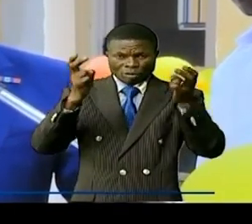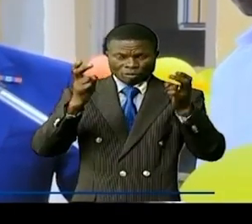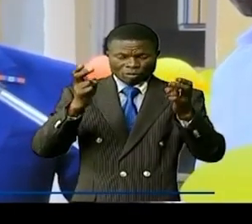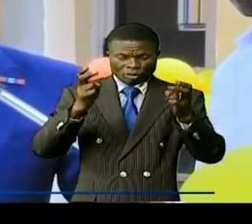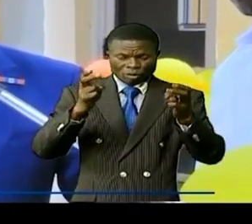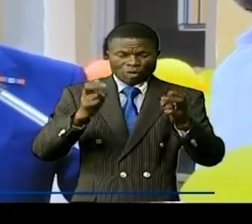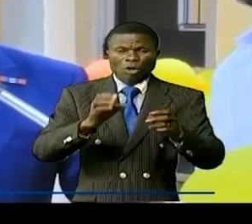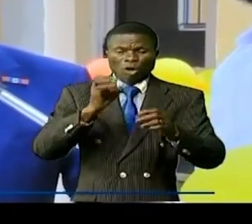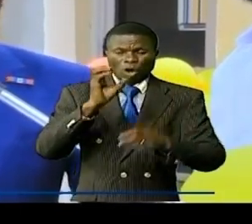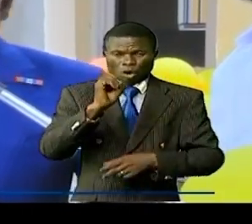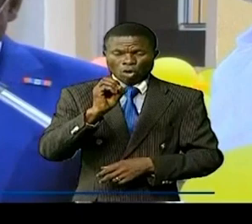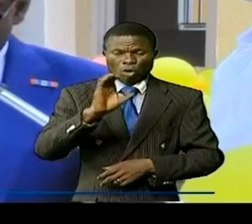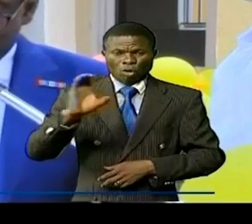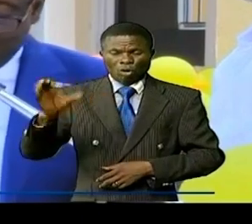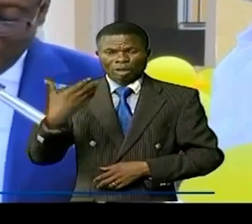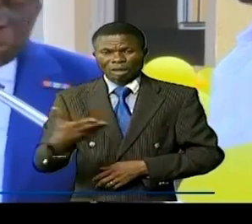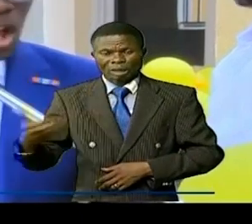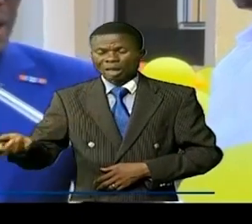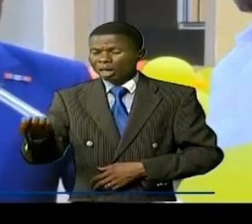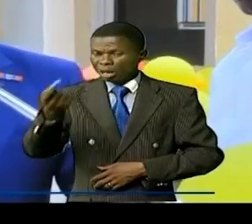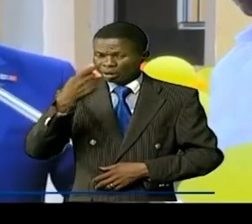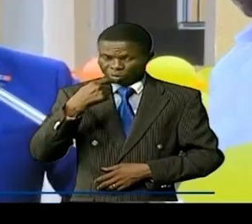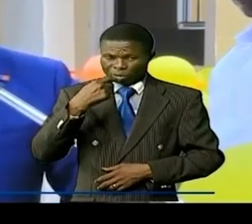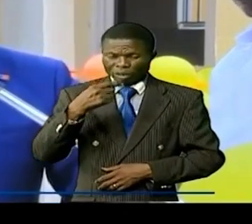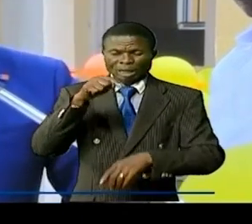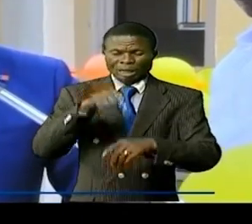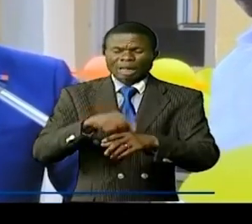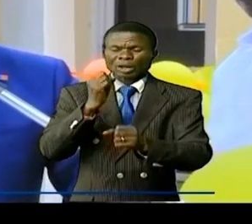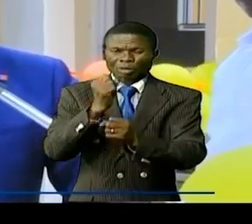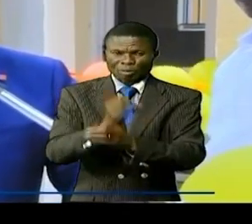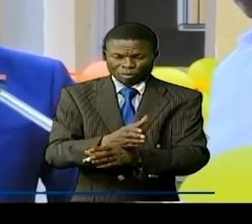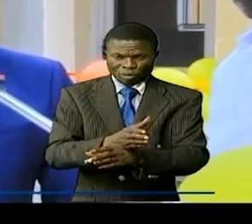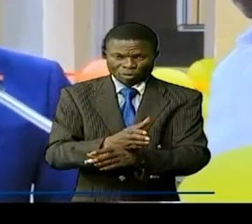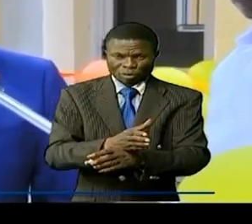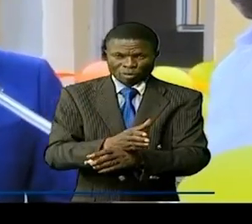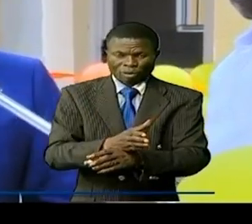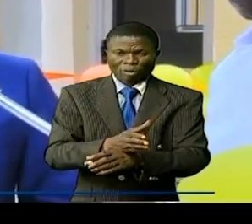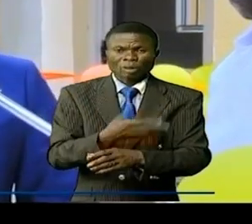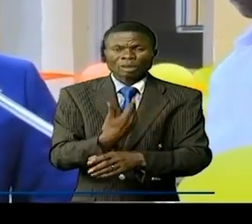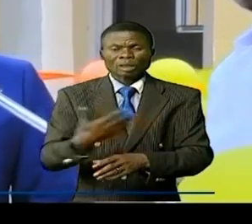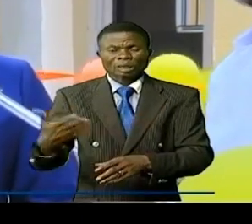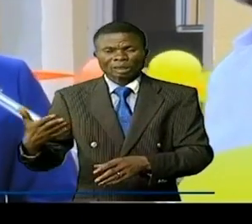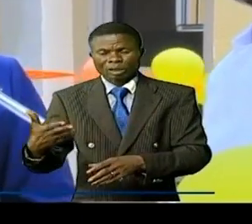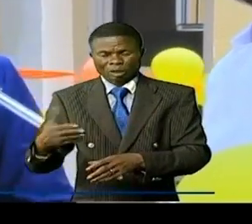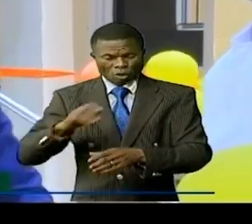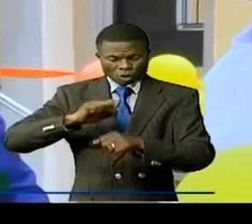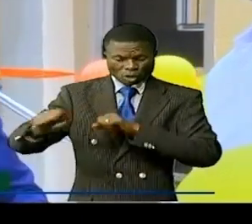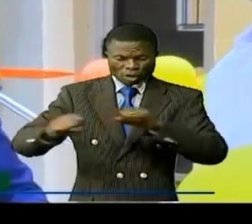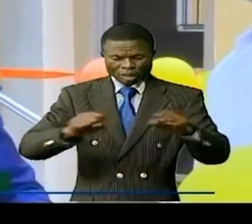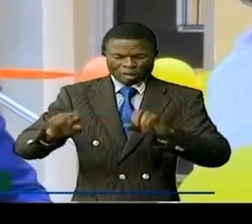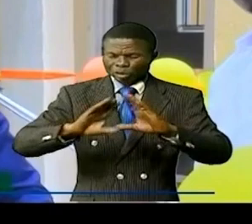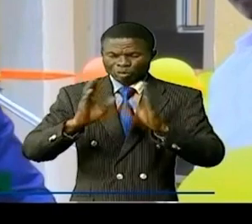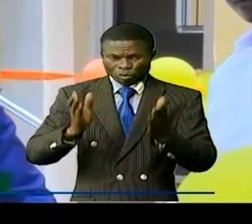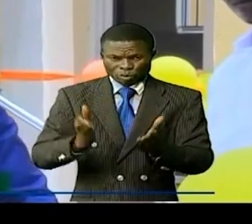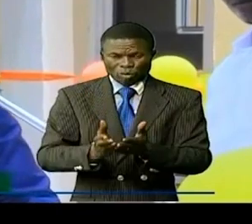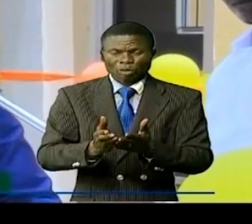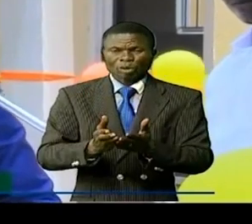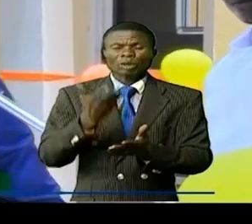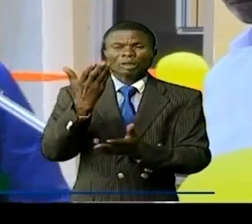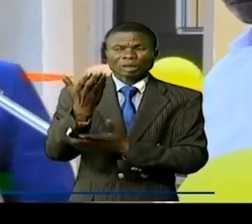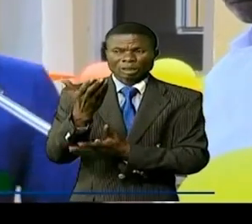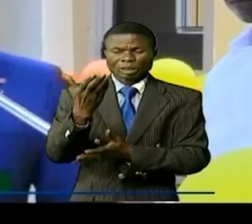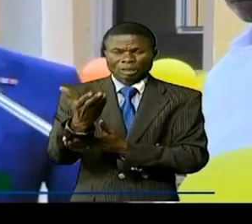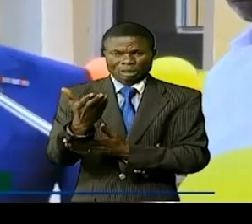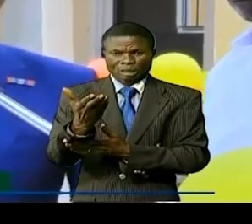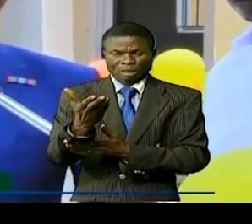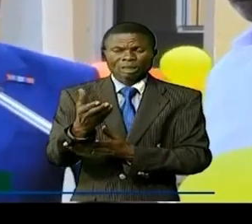essais, des produits et des remèdes à temps réel des essais des laboratoires tels que nous. Demandé et nous